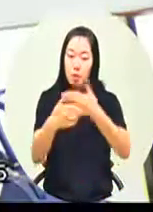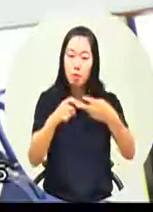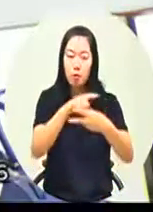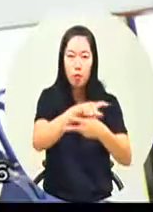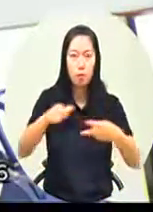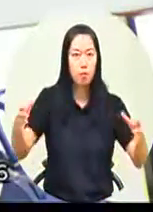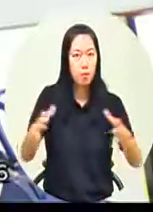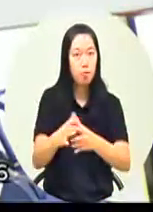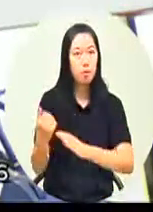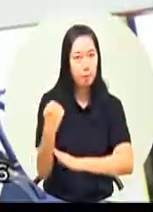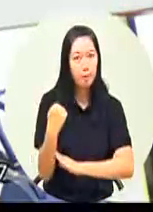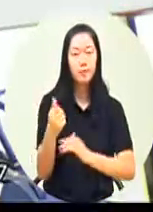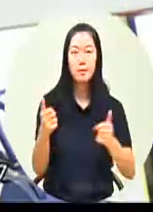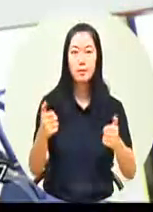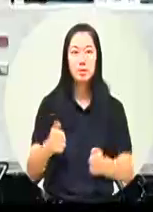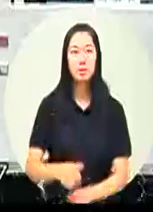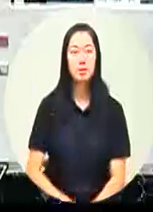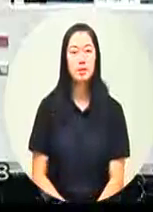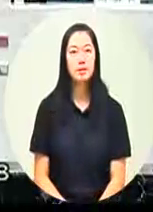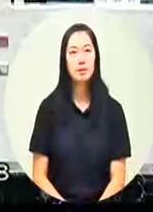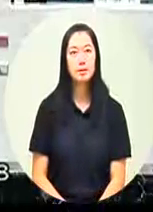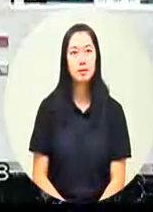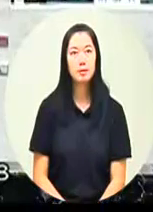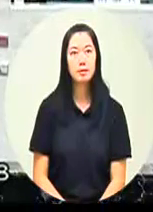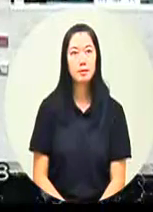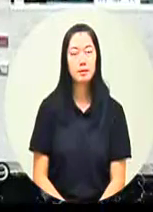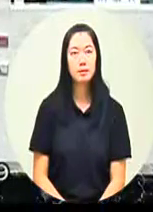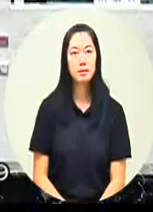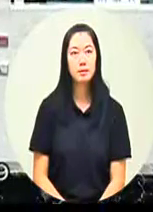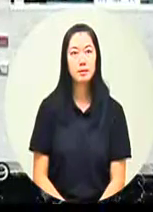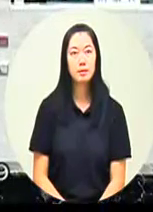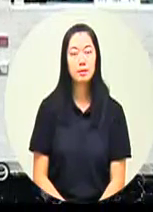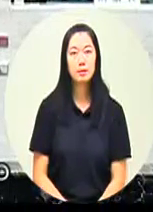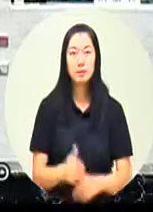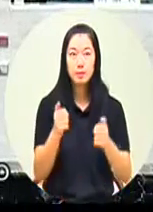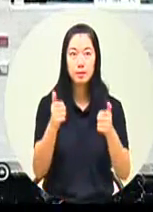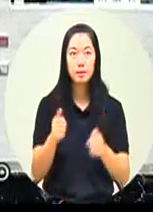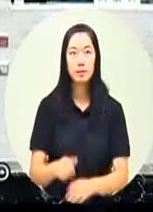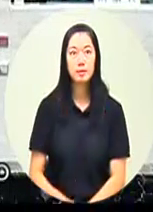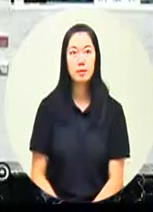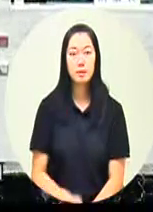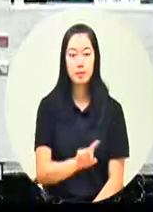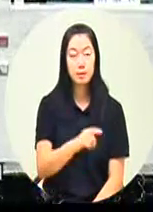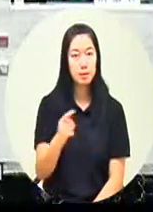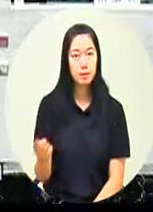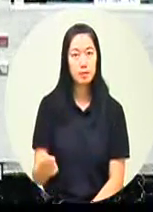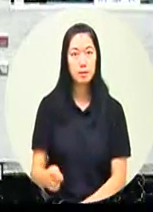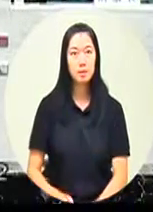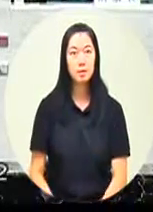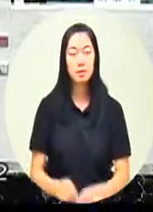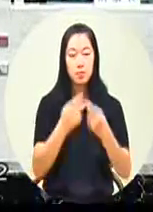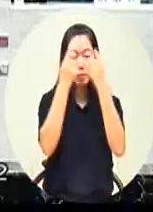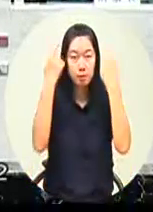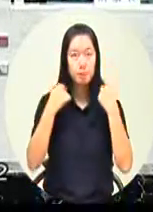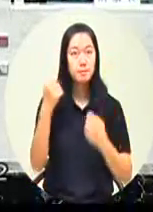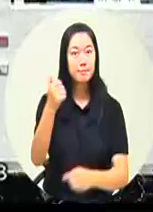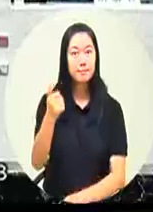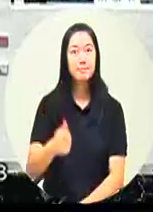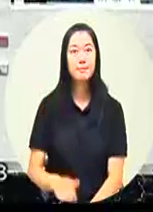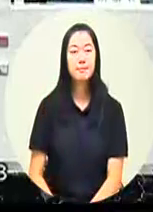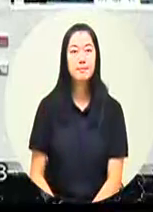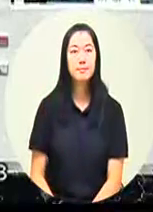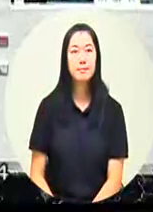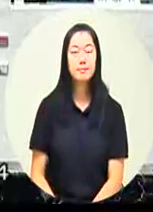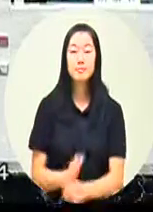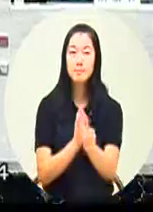来努力。好，谢谢。 好，谢谢李宇婷议员。好，接下来是周中站周议员，咨